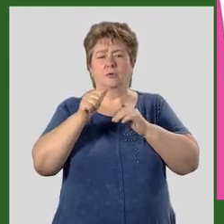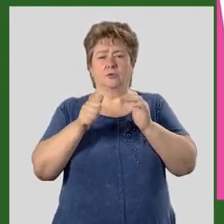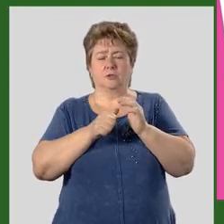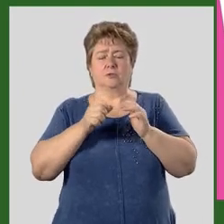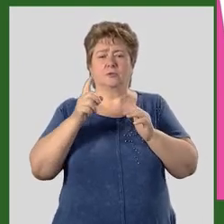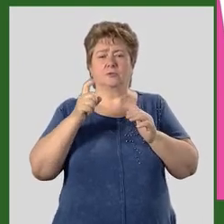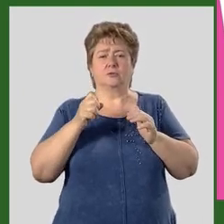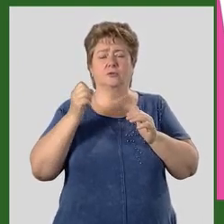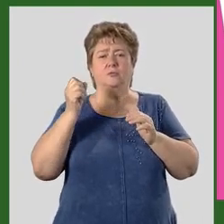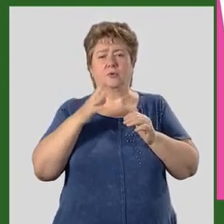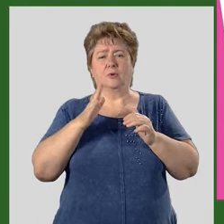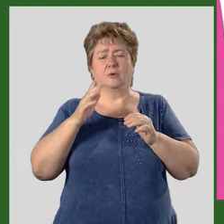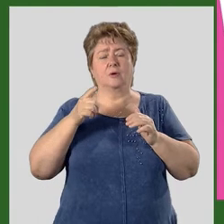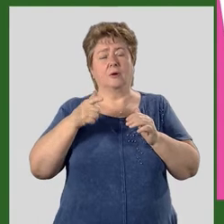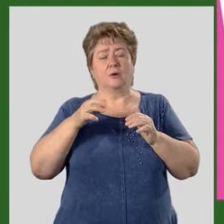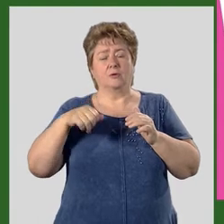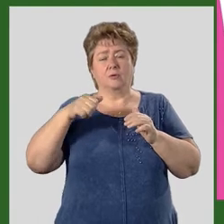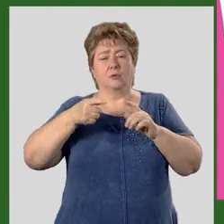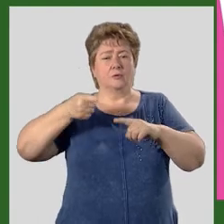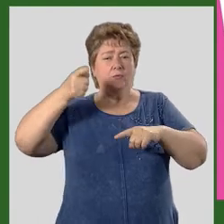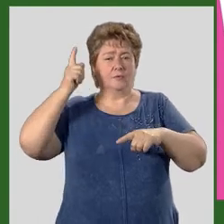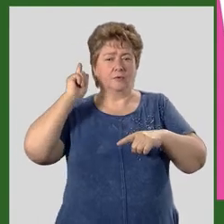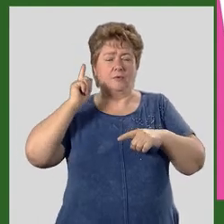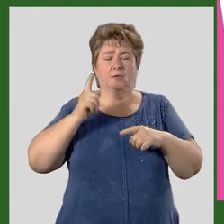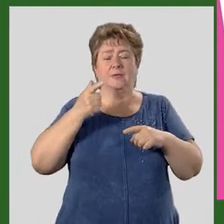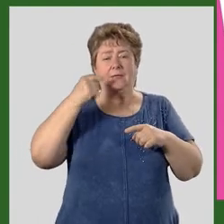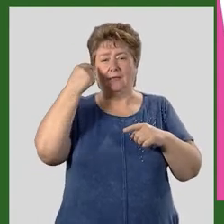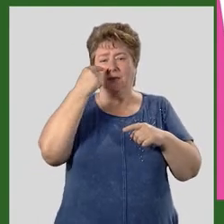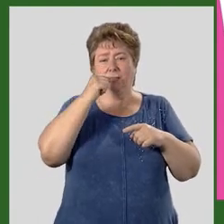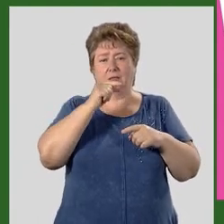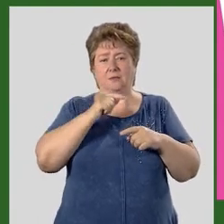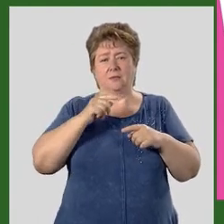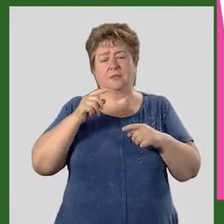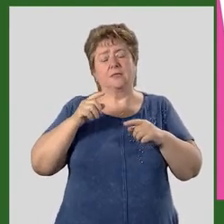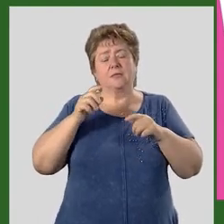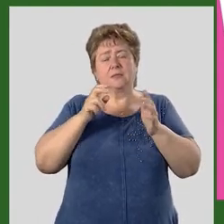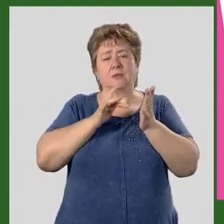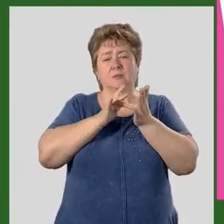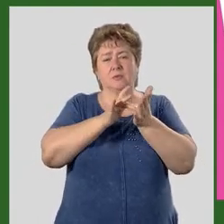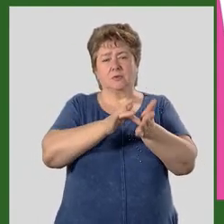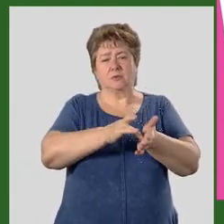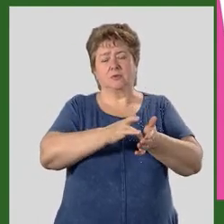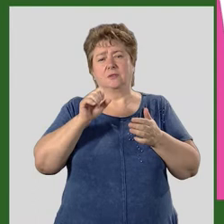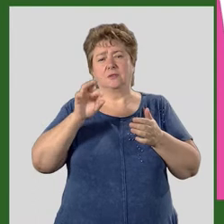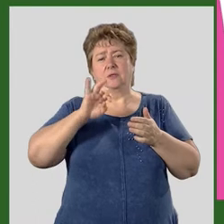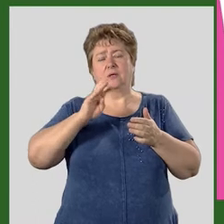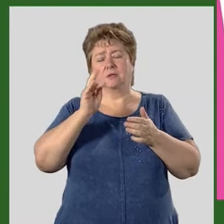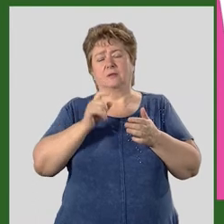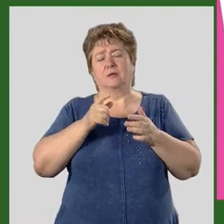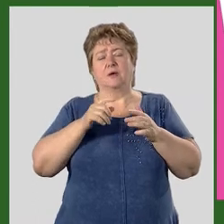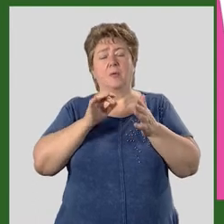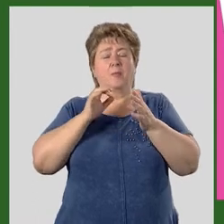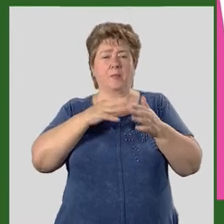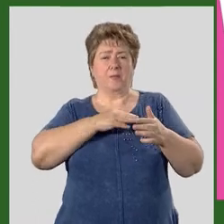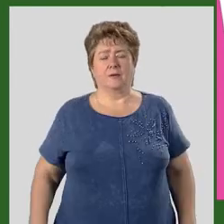116 по 115 году до нашей эры китайский землепроходец, как